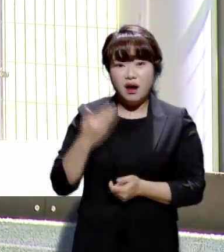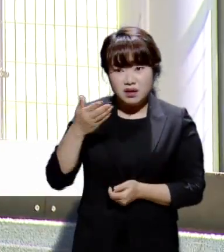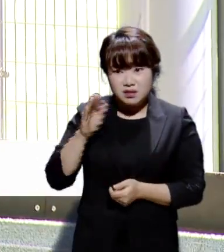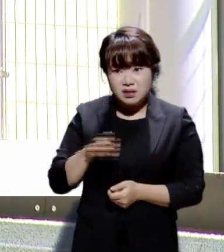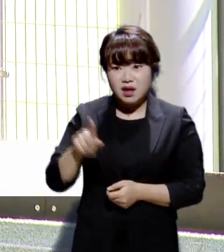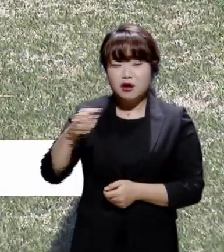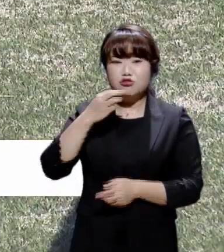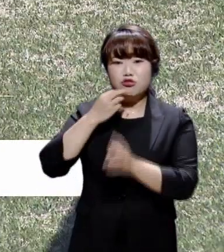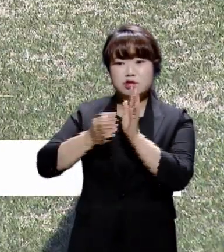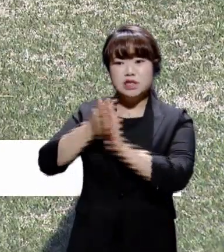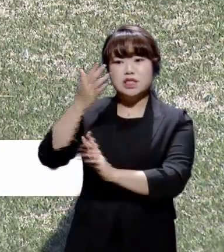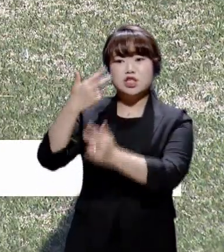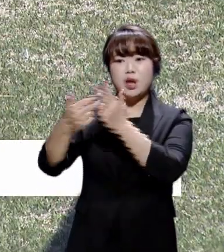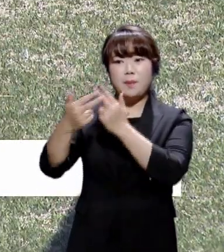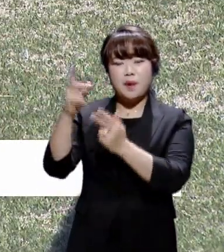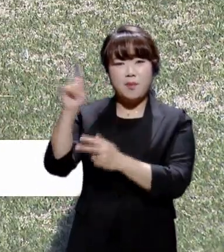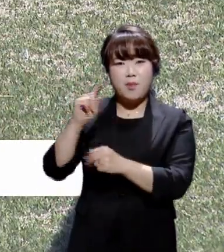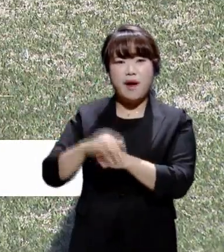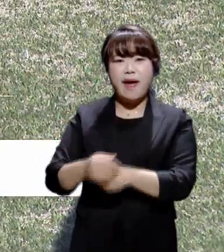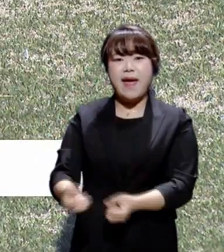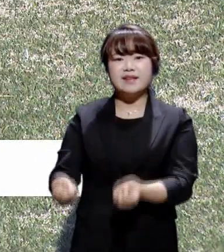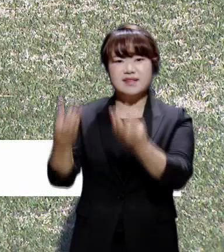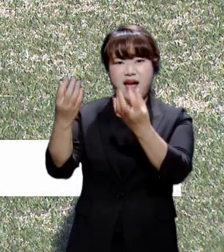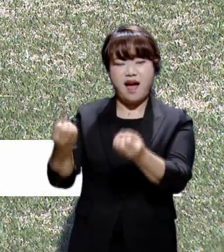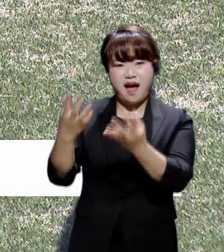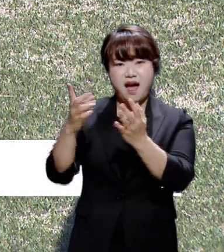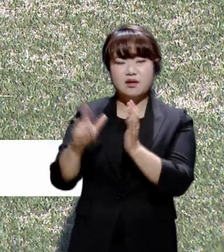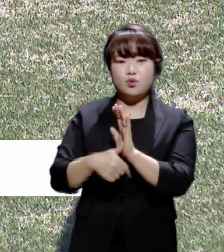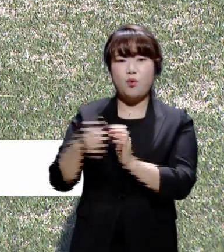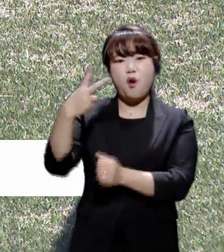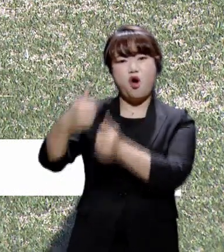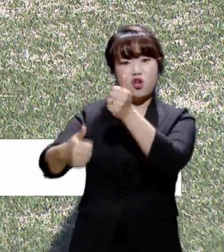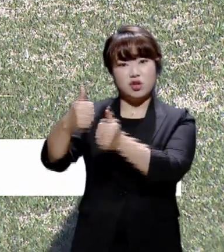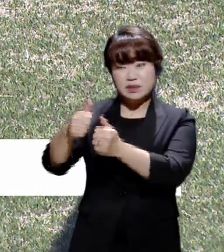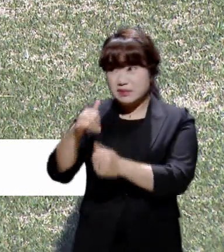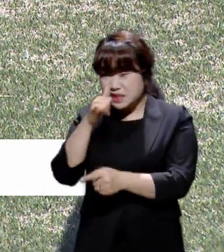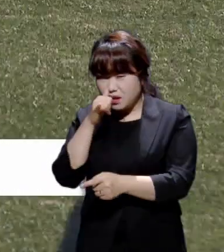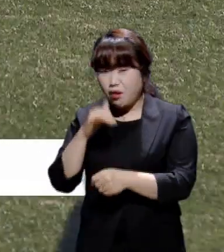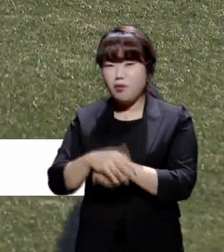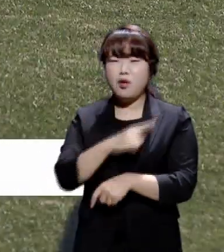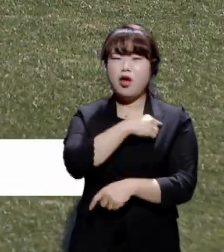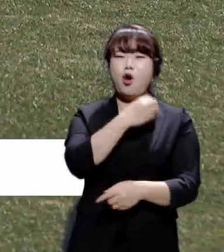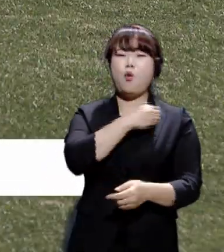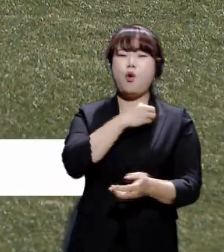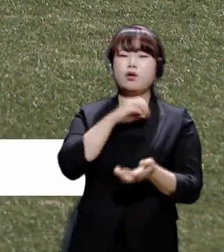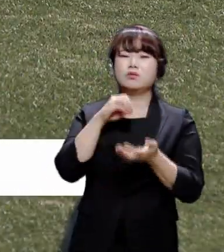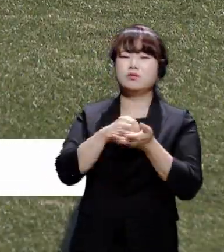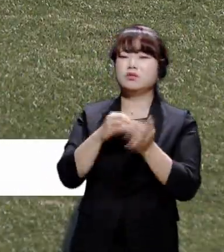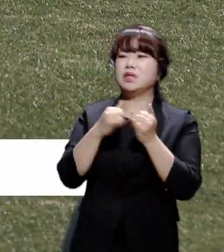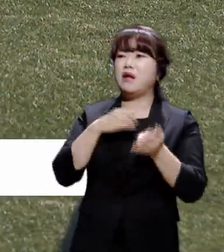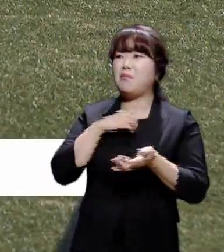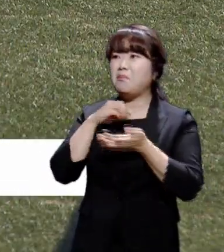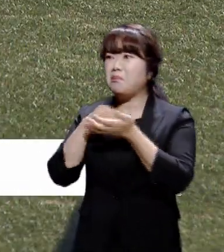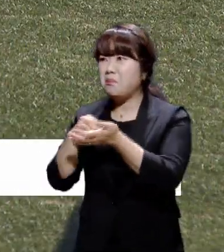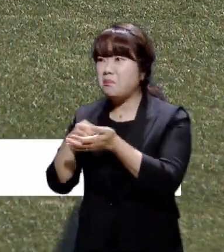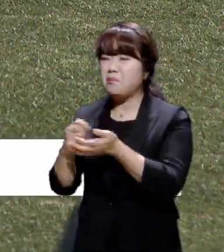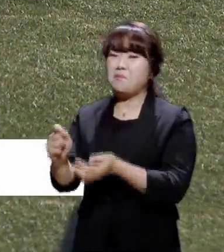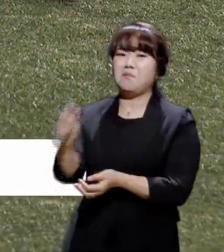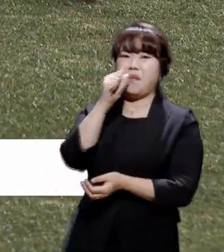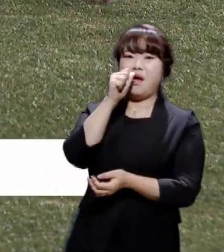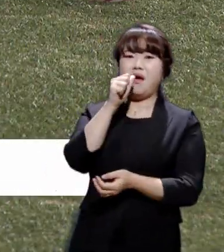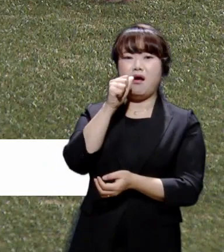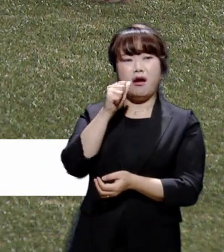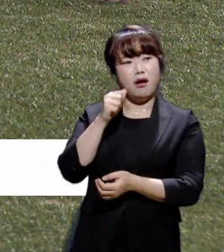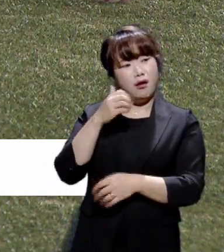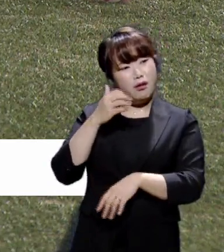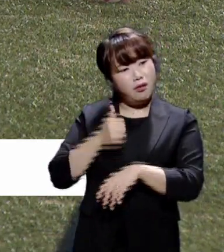그 서울시 협회에 무슨 행사가 있거나 경기가 있으면 저희 회원들은 1년에